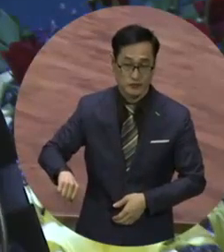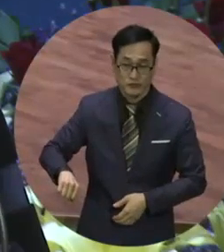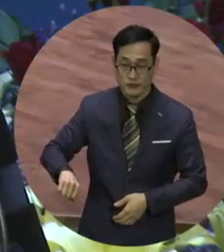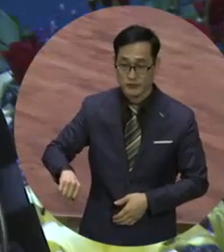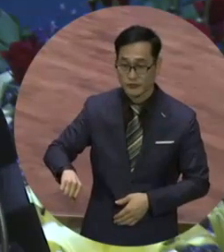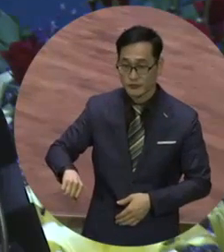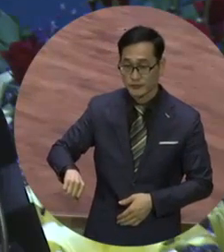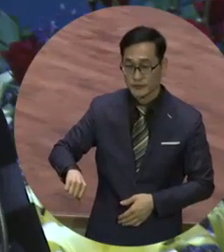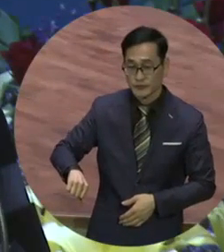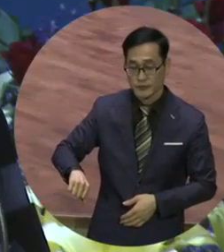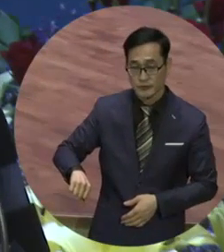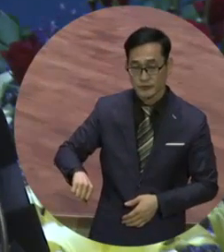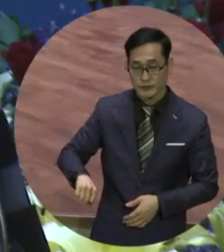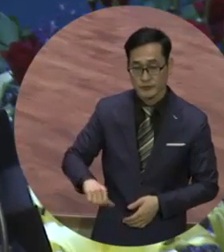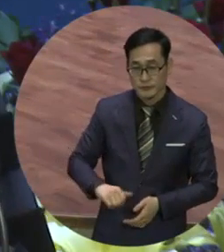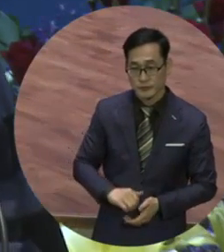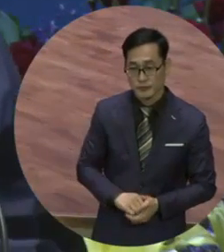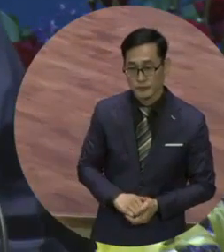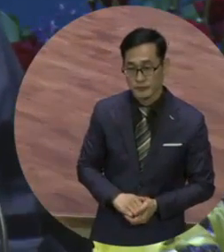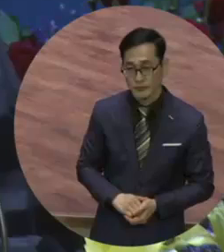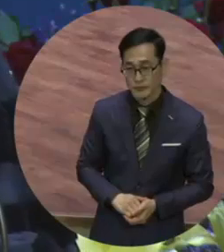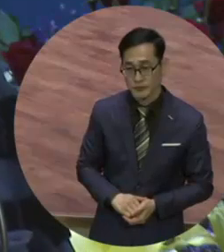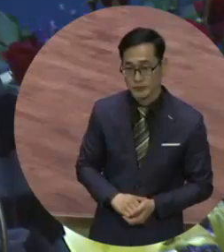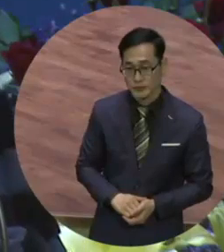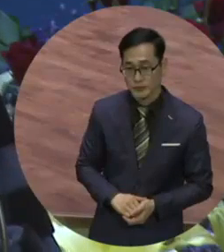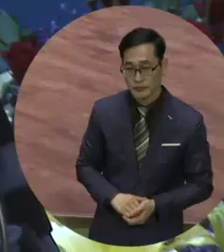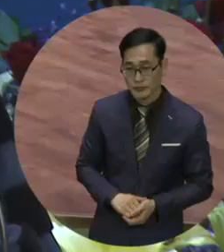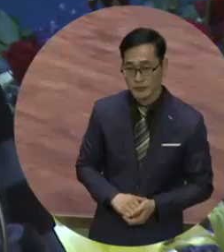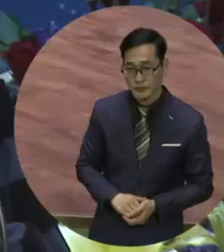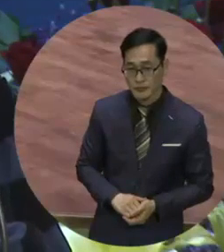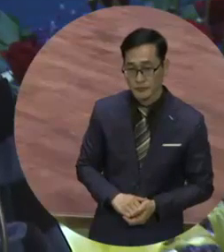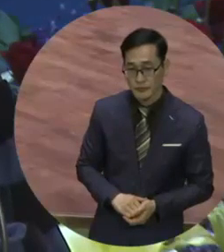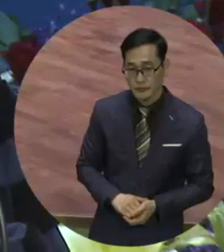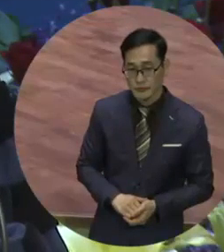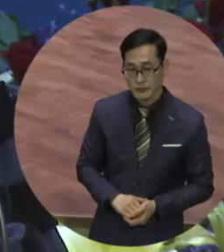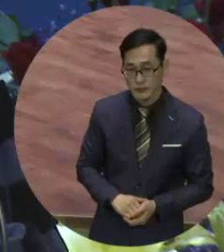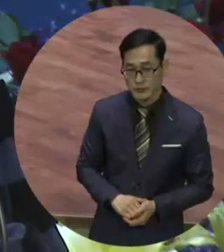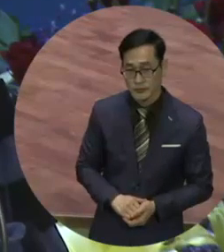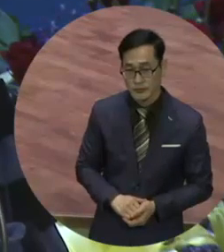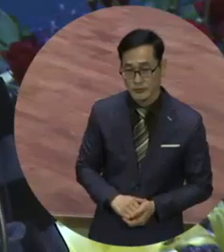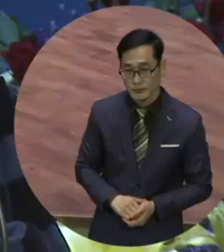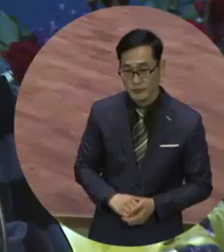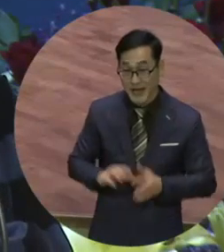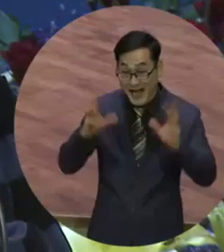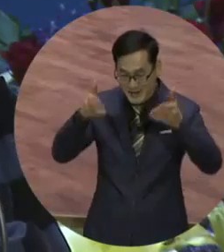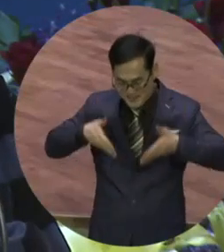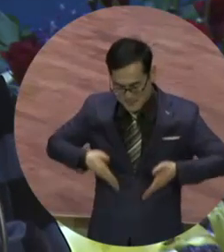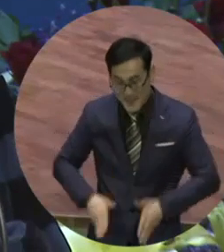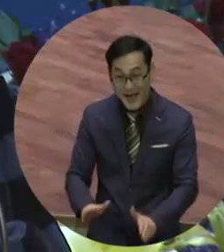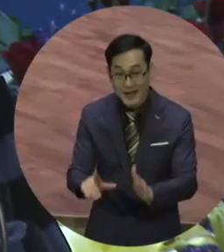겁니다. 이 저주받은 땅에 태어난 증거예요. 웃으면서 왜 못 태어나요?